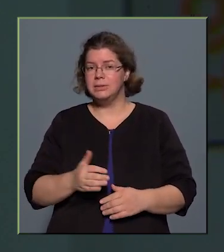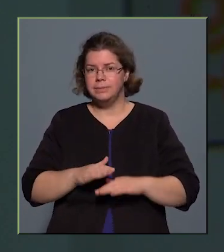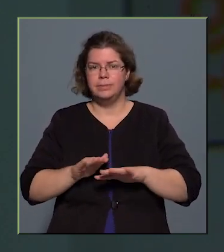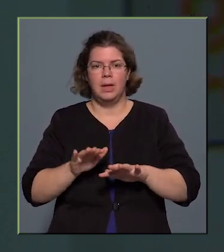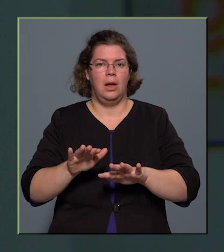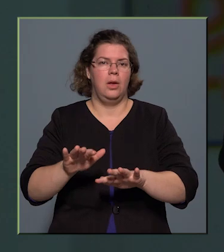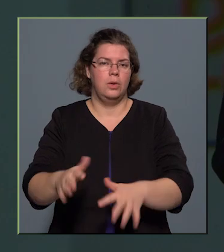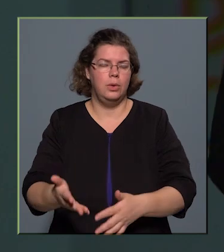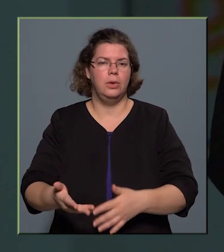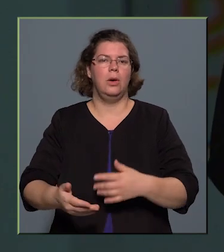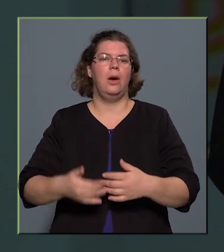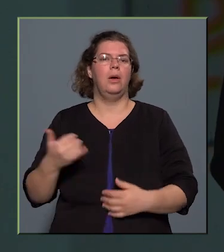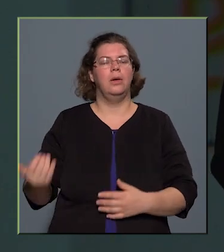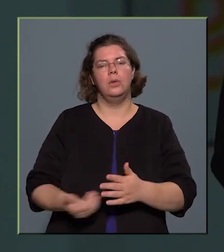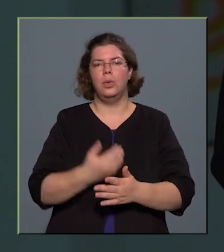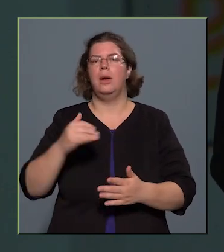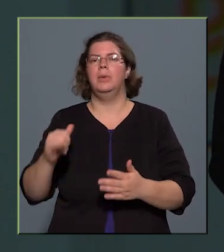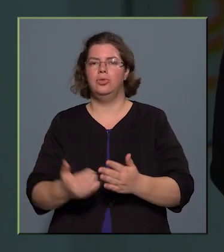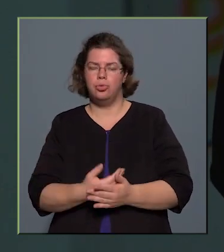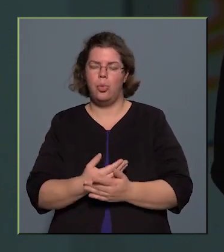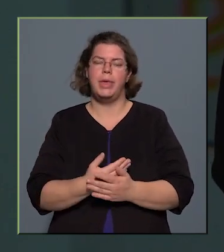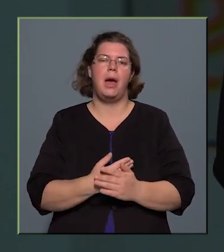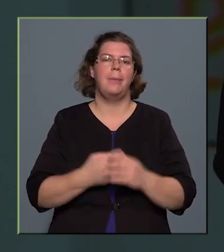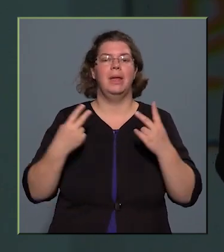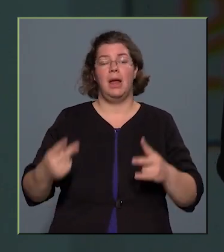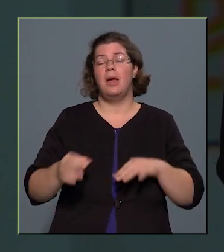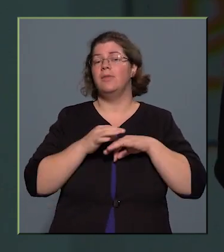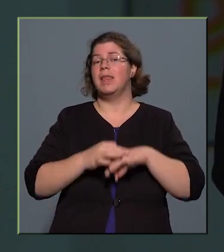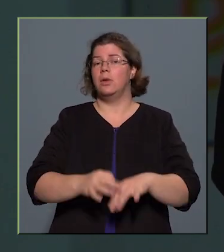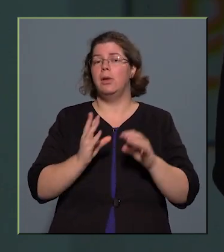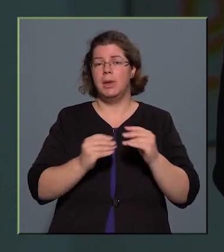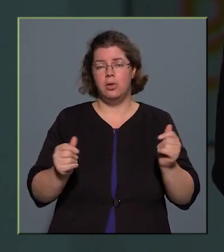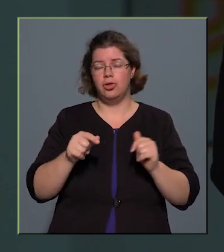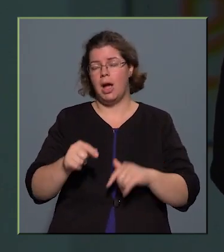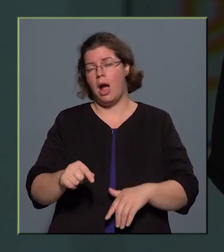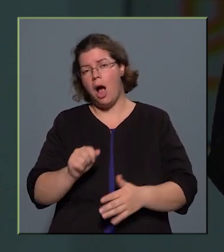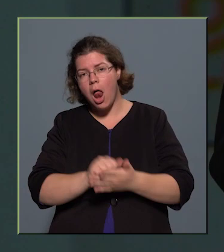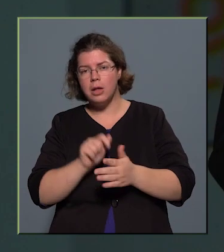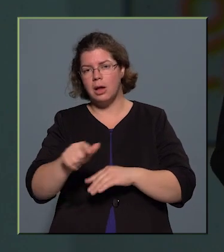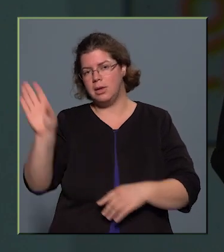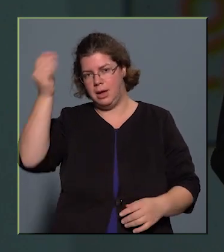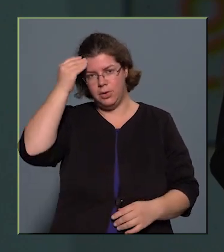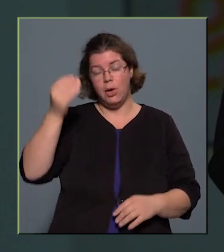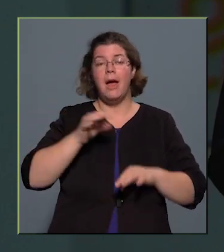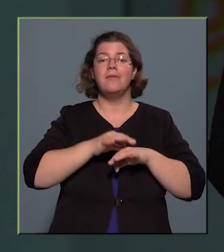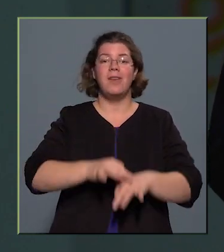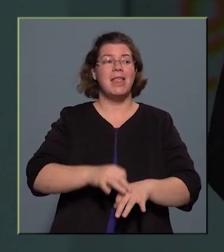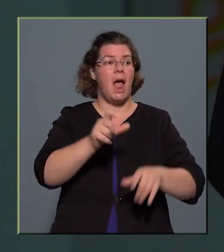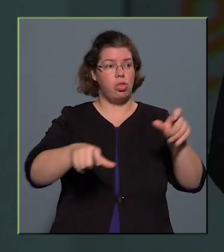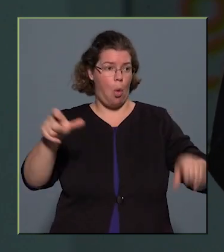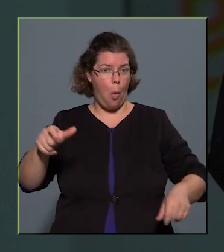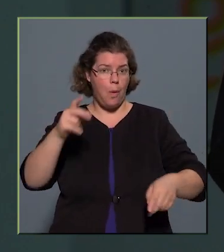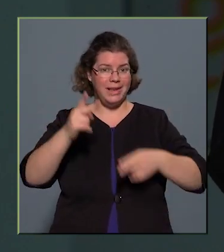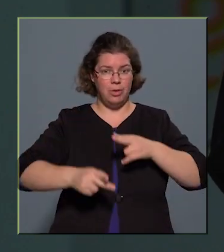az újabb és újabb értékeket. Vezetői minőség alatt azt értjük, hogy a vezetőink képesek-e a